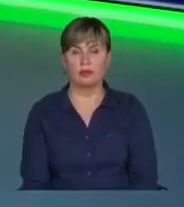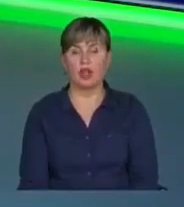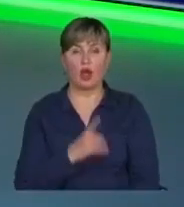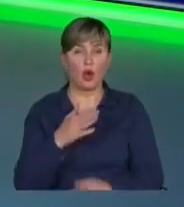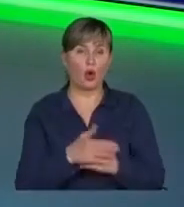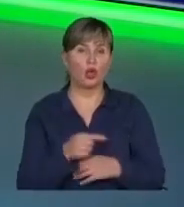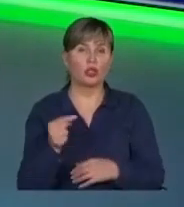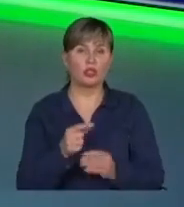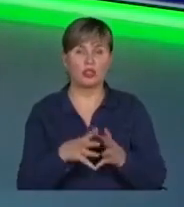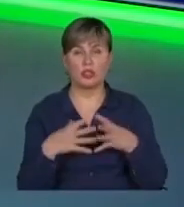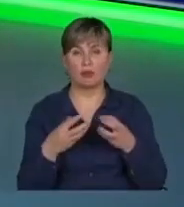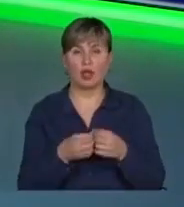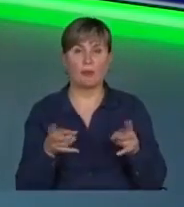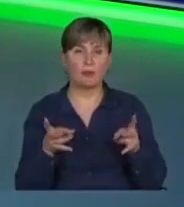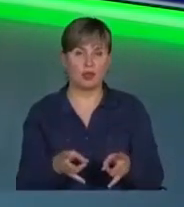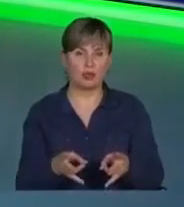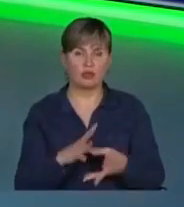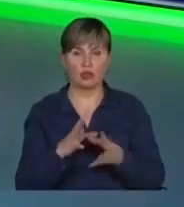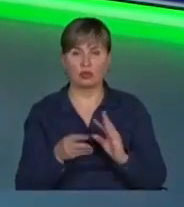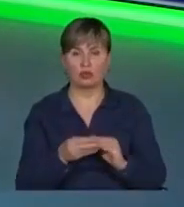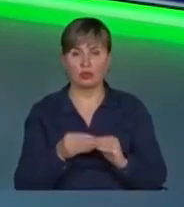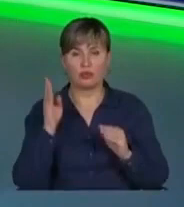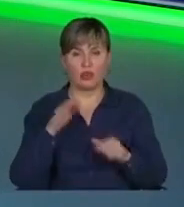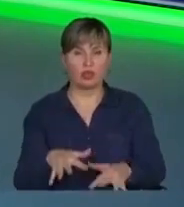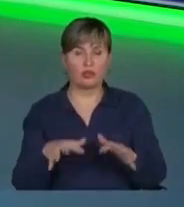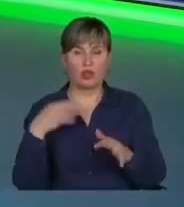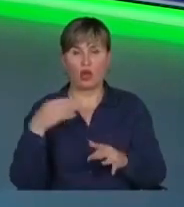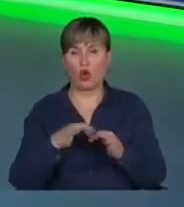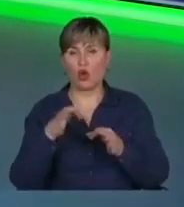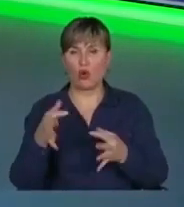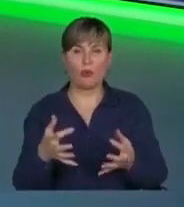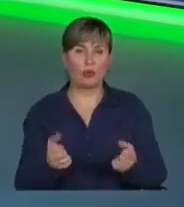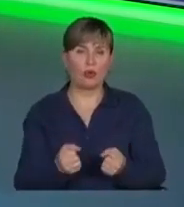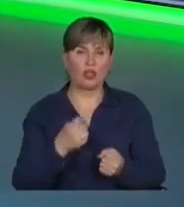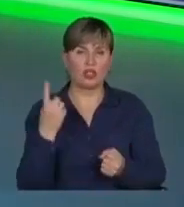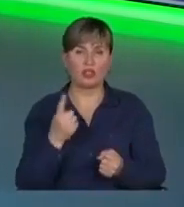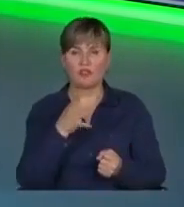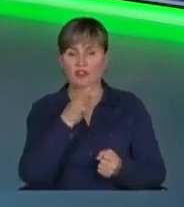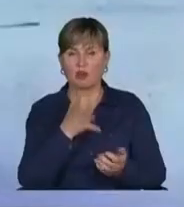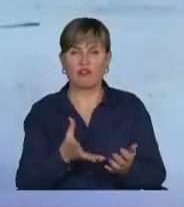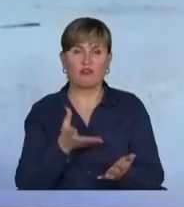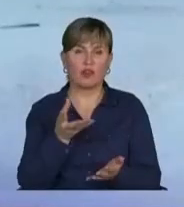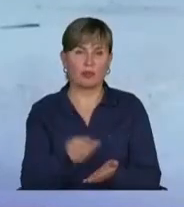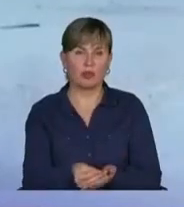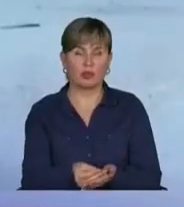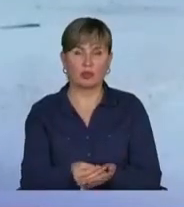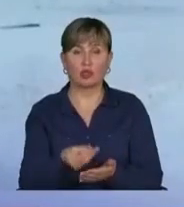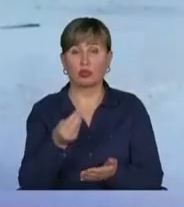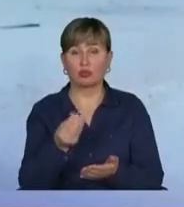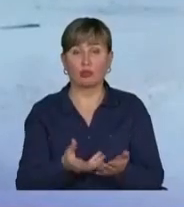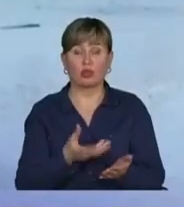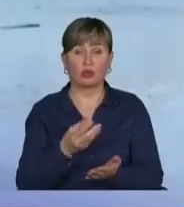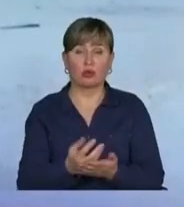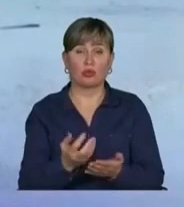Около 1000 семей, пострадавших в результате паводков в Актюбинской области, получили единовременные выплаты. Сумма